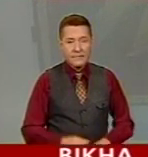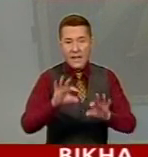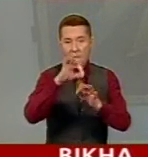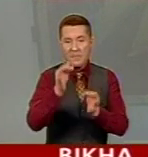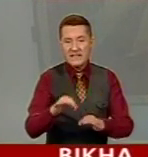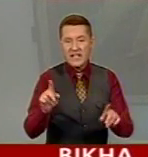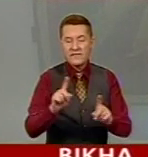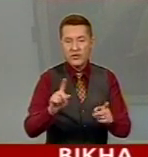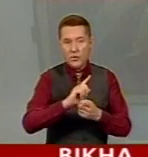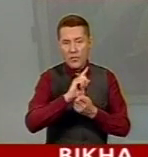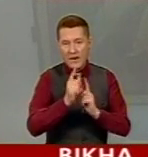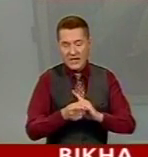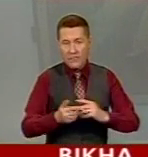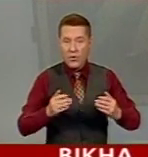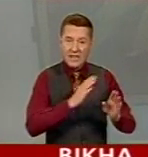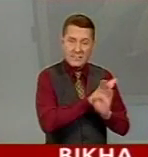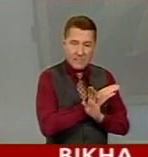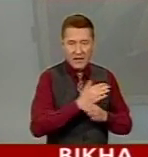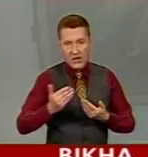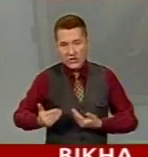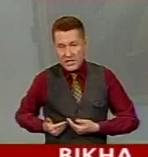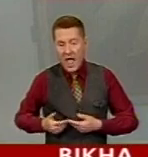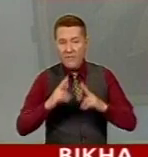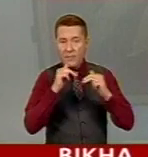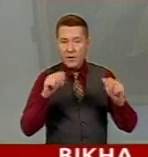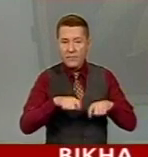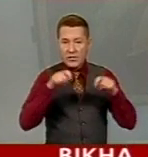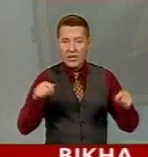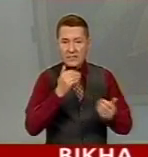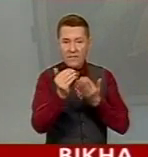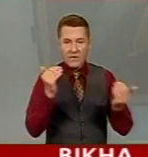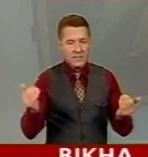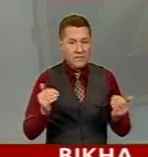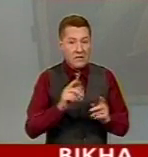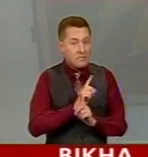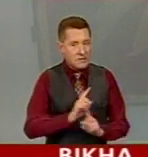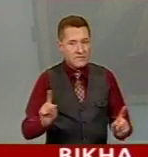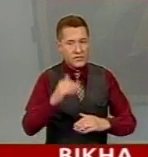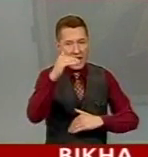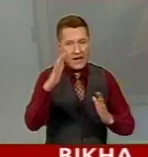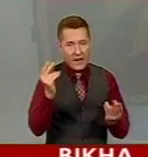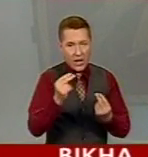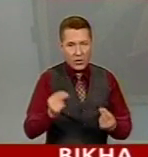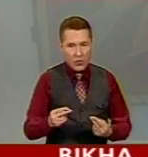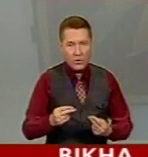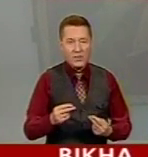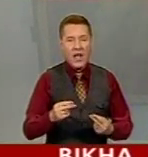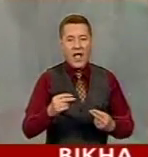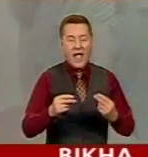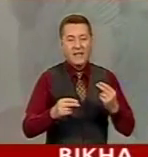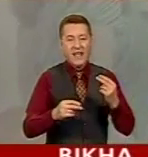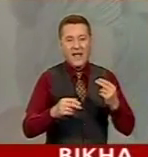Мистецтво, що перетворює смерть на життя. У Дніпропетровську відкрилася виставка незвичайних ікон. Вони написані на ящиках з-під